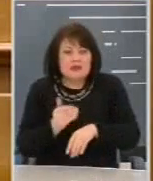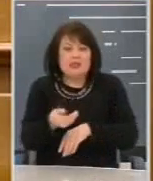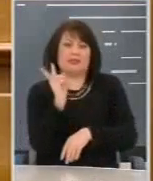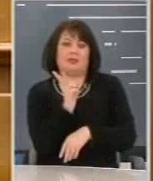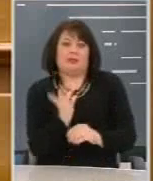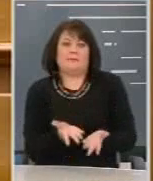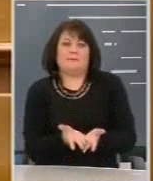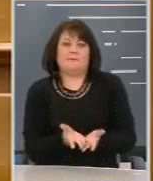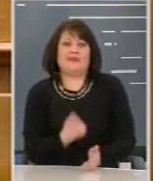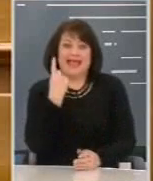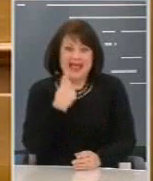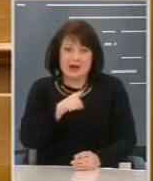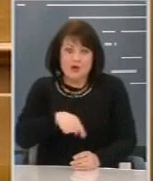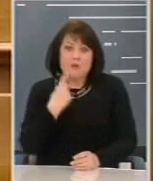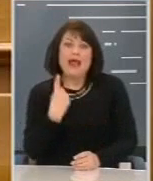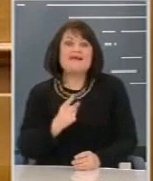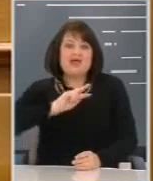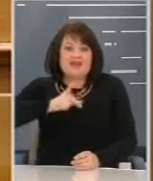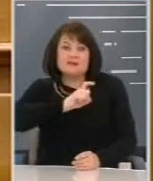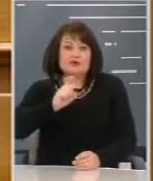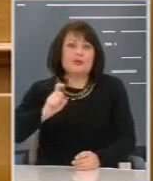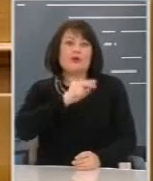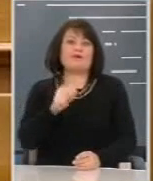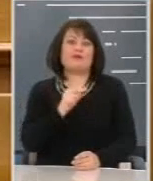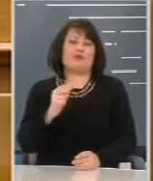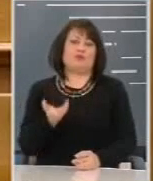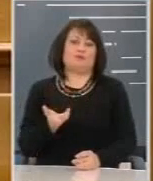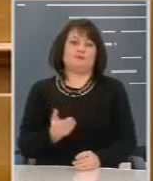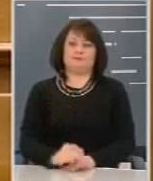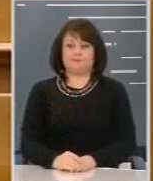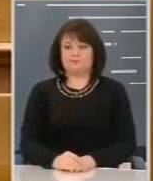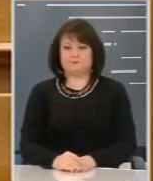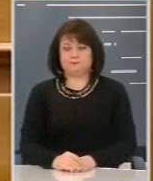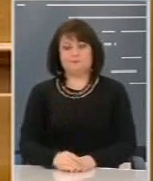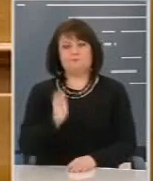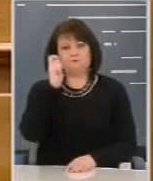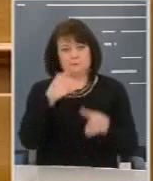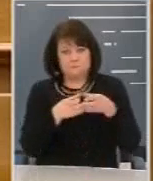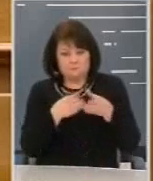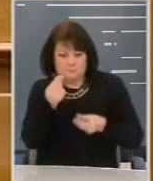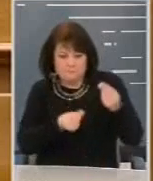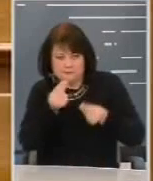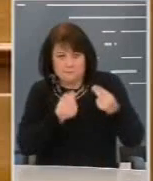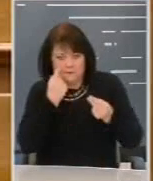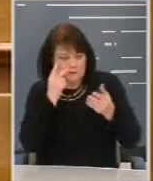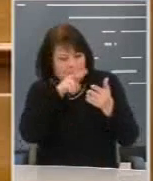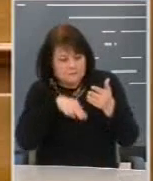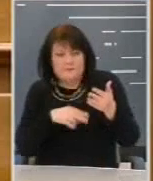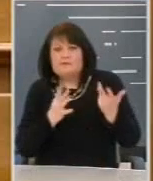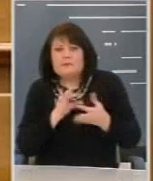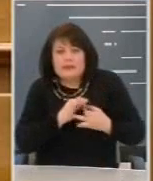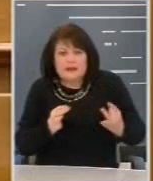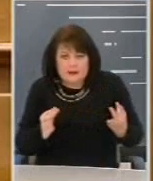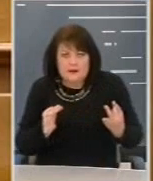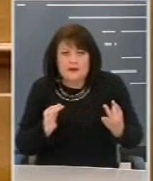ότι φτάνουμε στο 1,1 δις. Άρα, όπως λένε οι ισολογισμοί των κομμάτων, είναι η πλήρης ανάλυση εκεί, έχουν περάσει